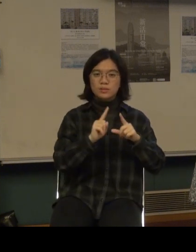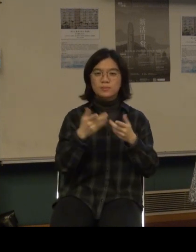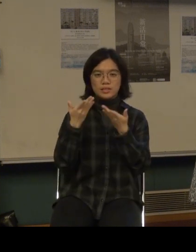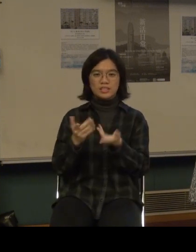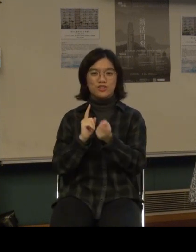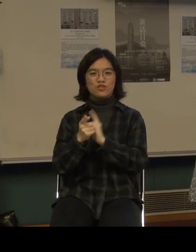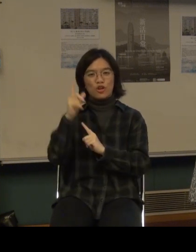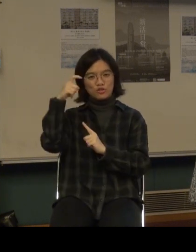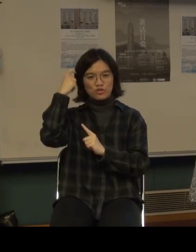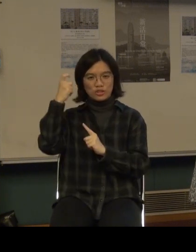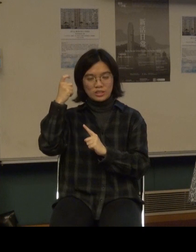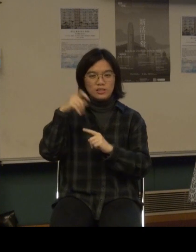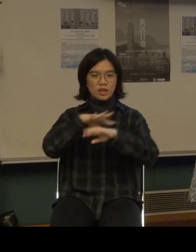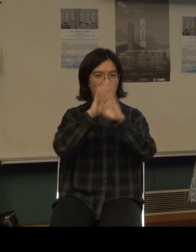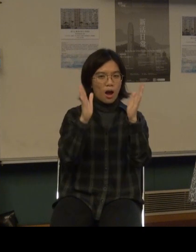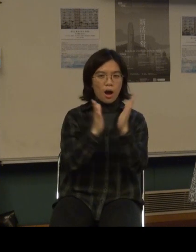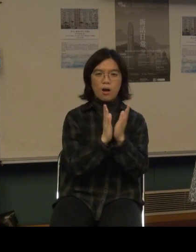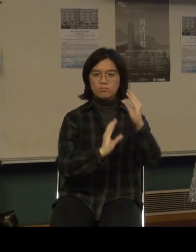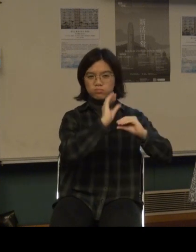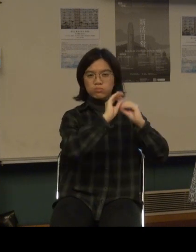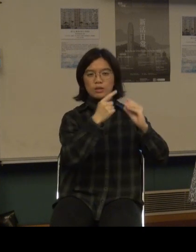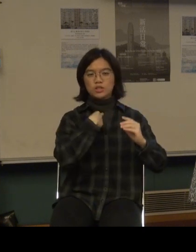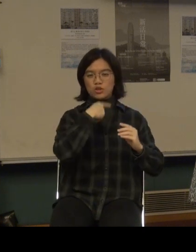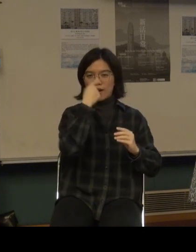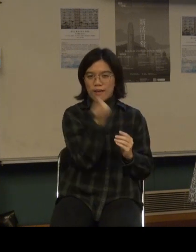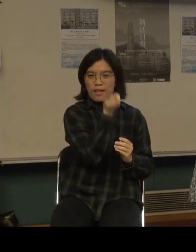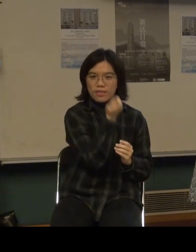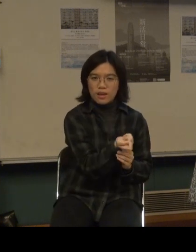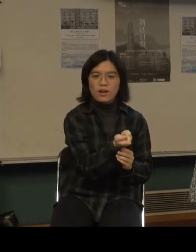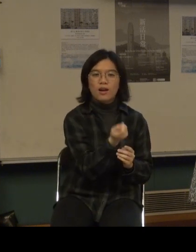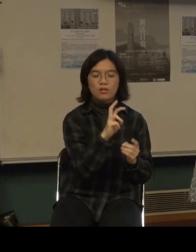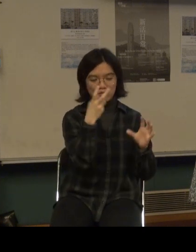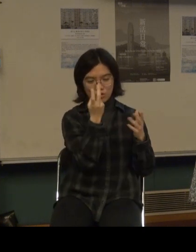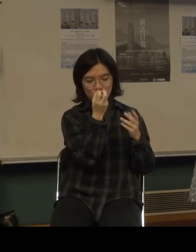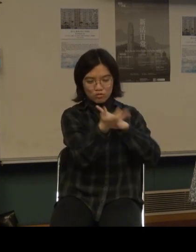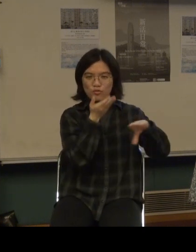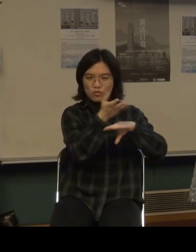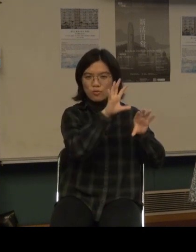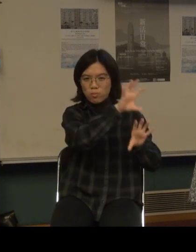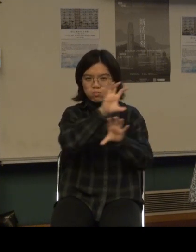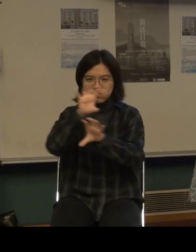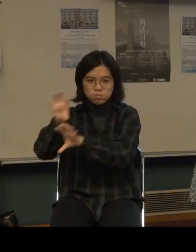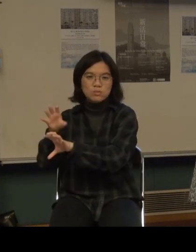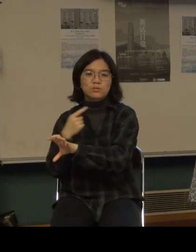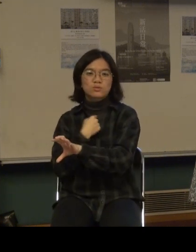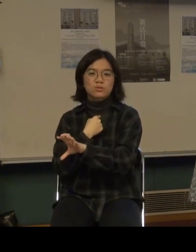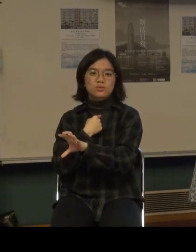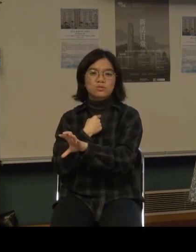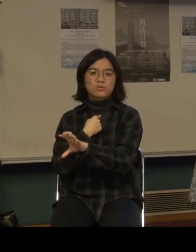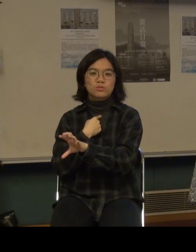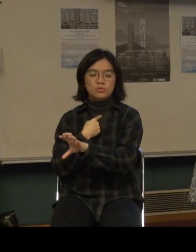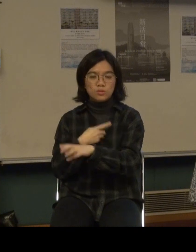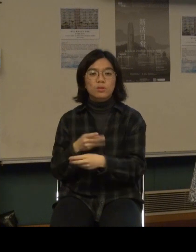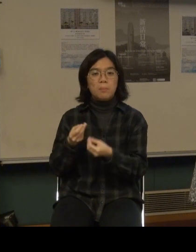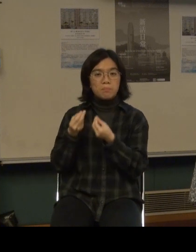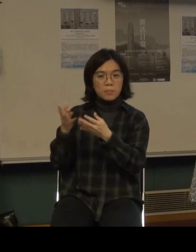有嘢咧簡化、簡約，亦都採取呢啲模組化或者標準化嘅設計咧，令到佢係可以喺咁短時